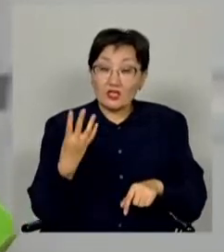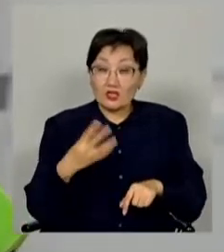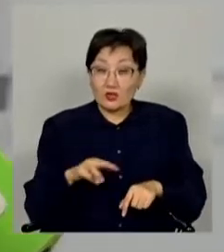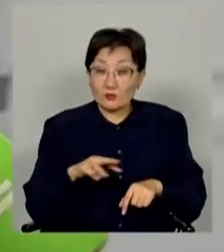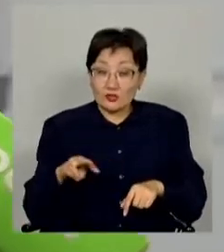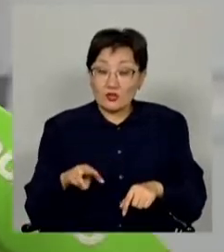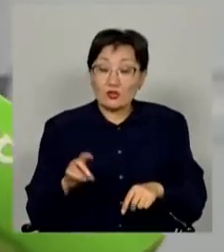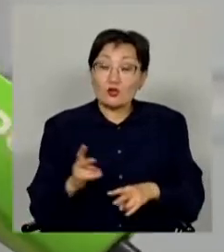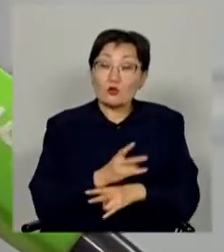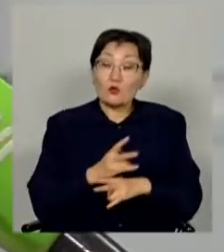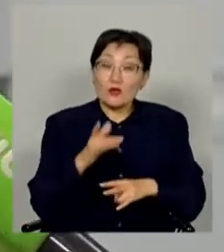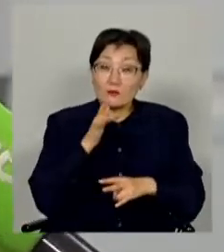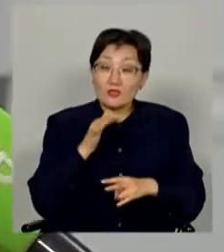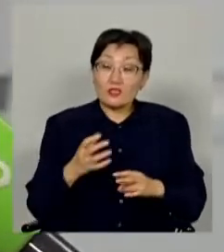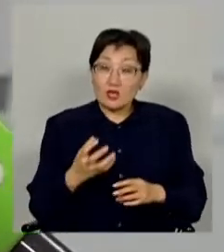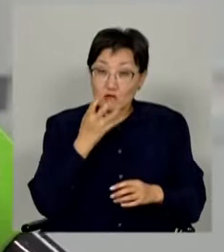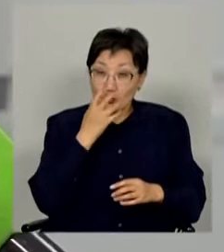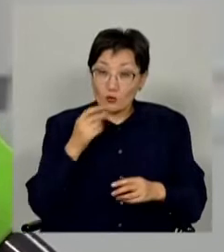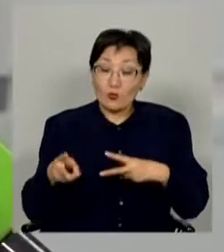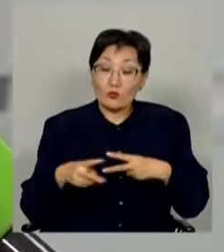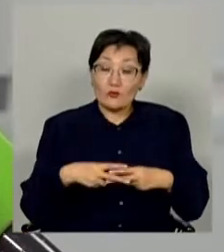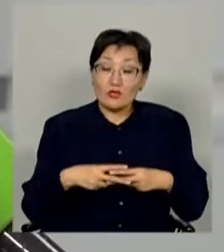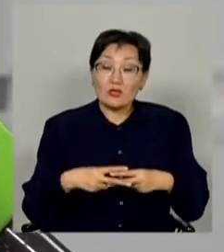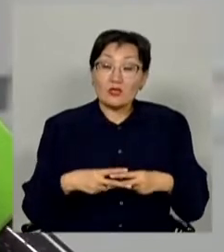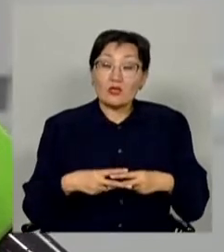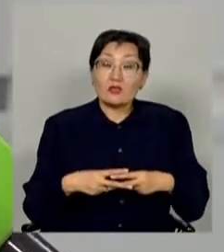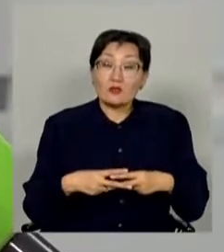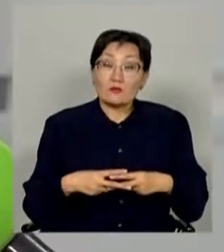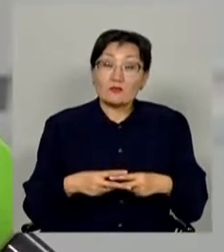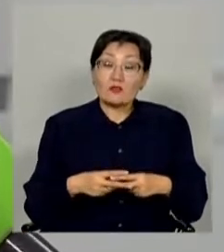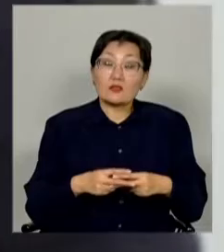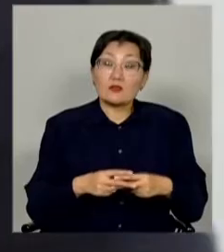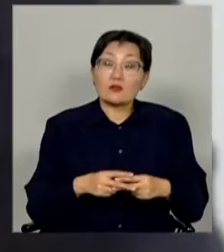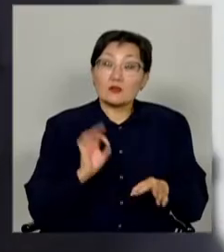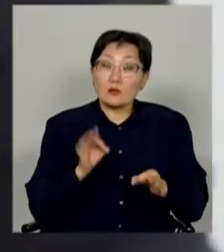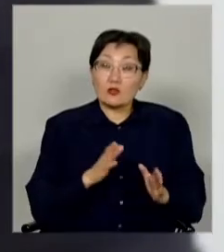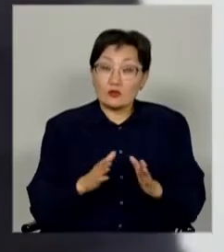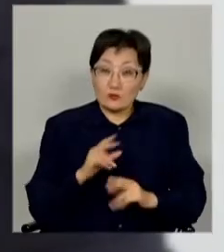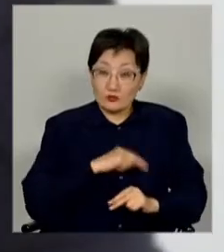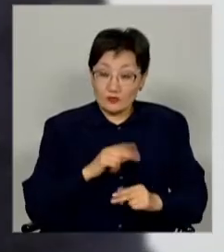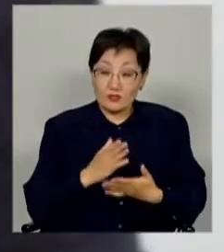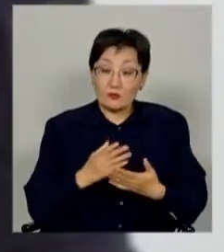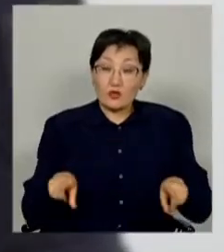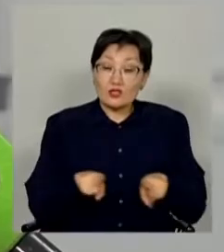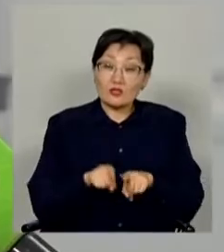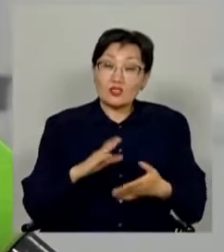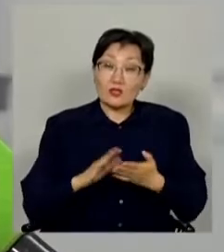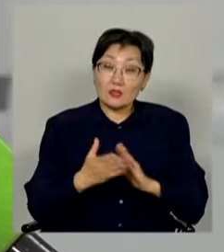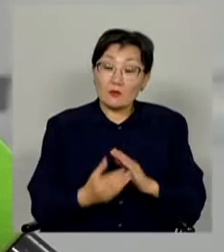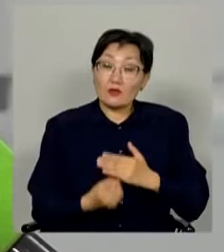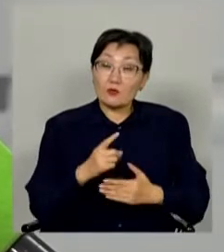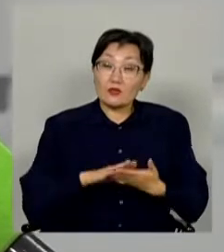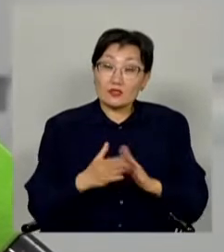түнгі жылу беріліп, жылу магистралі штатты қызмет жұмыс жасап тұр. Осындай жағдайлар болған